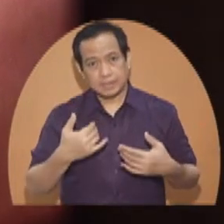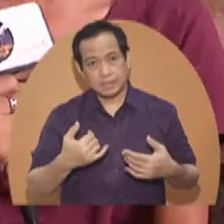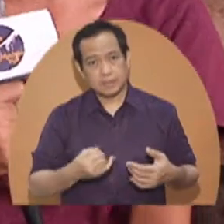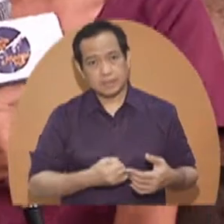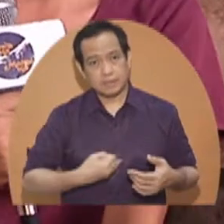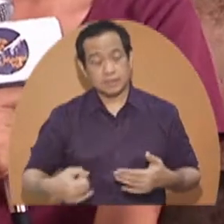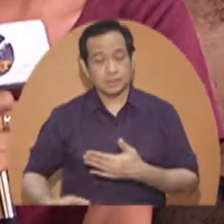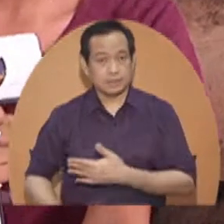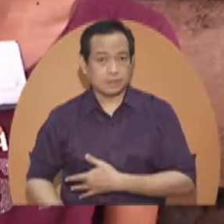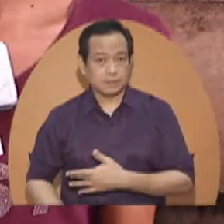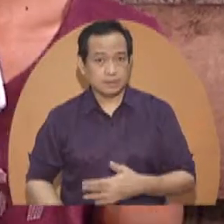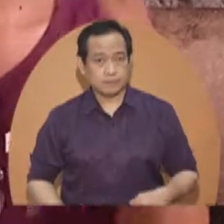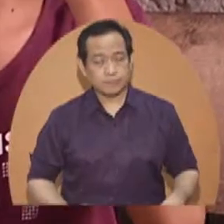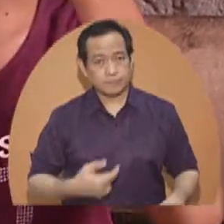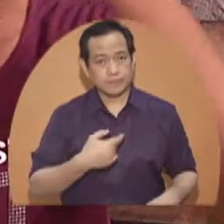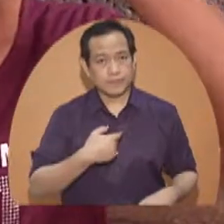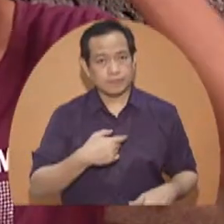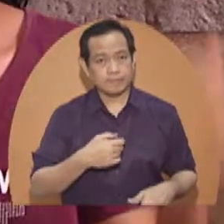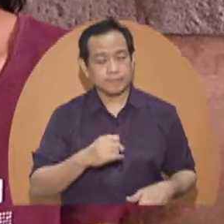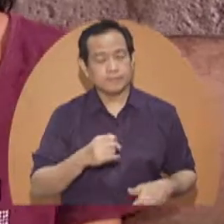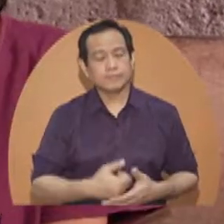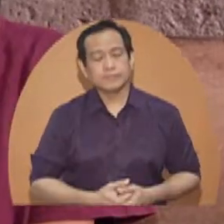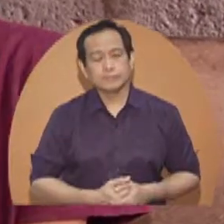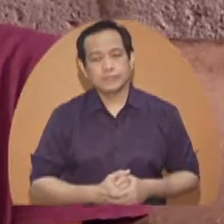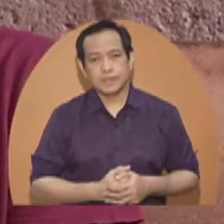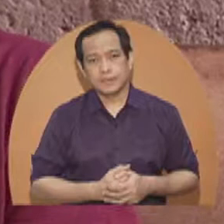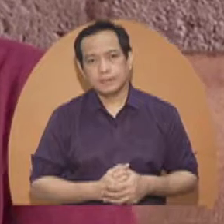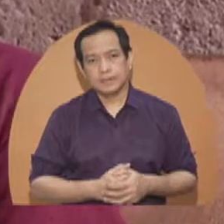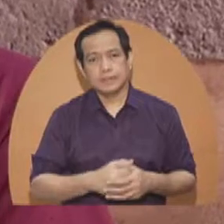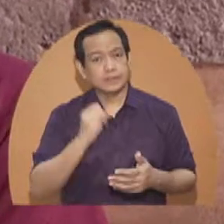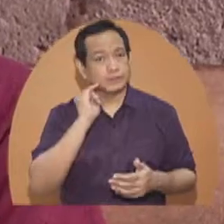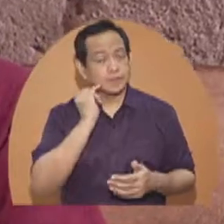ako may bituka? Siya po wala. Nainggit po kanya.